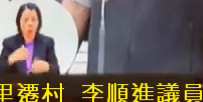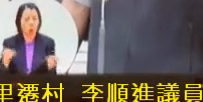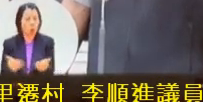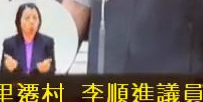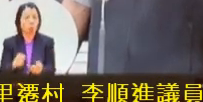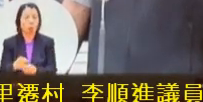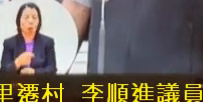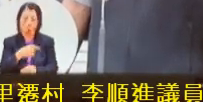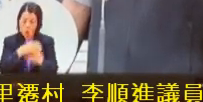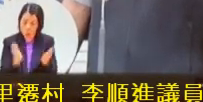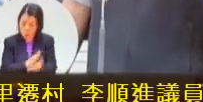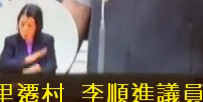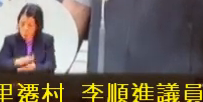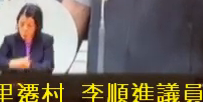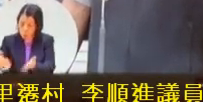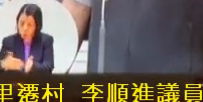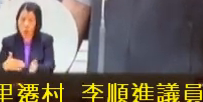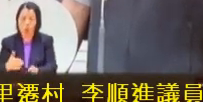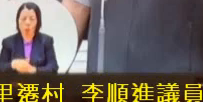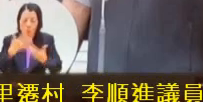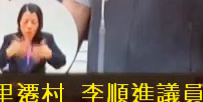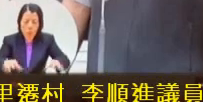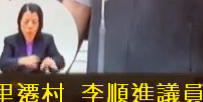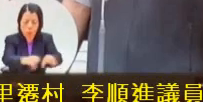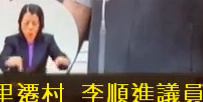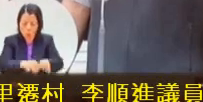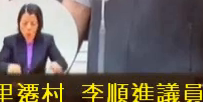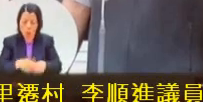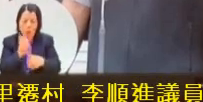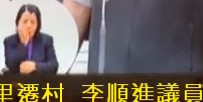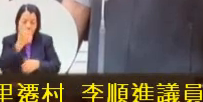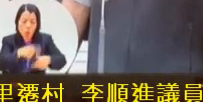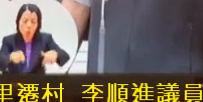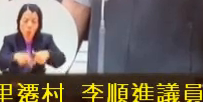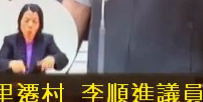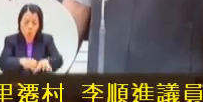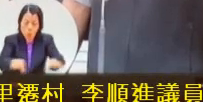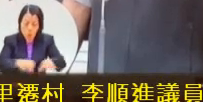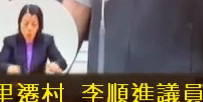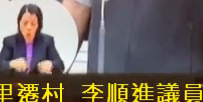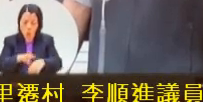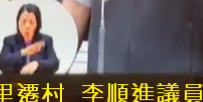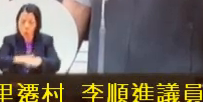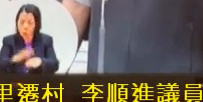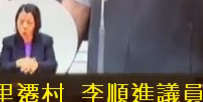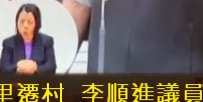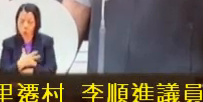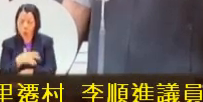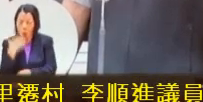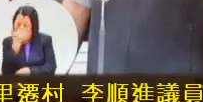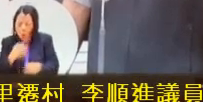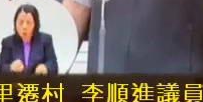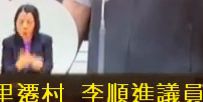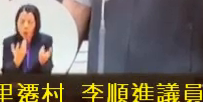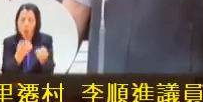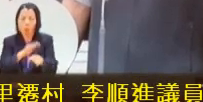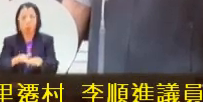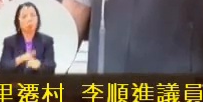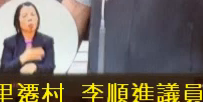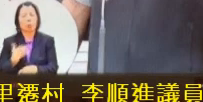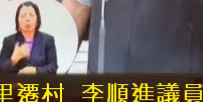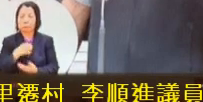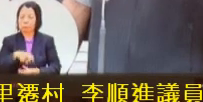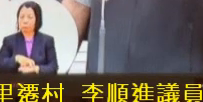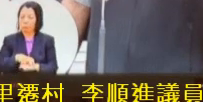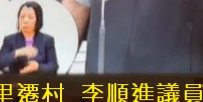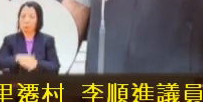解决。我们很多管线到处买的石化管线，我们都不知道会不会是微爆弹，我们很害怕。如果有专业区的话，再